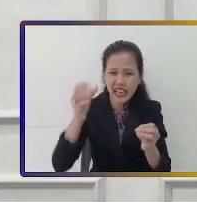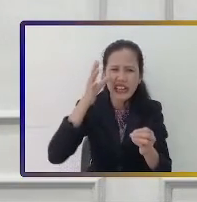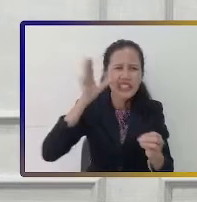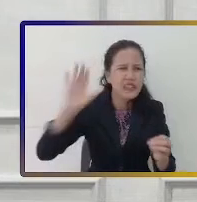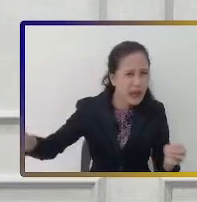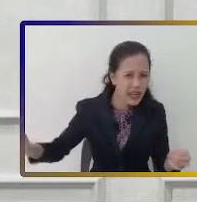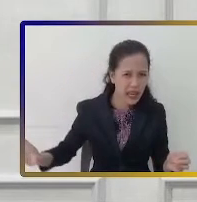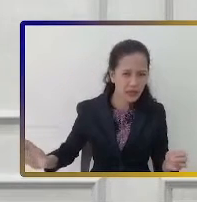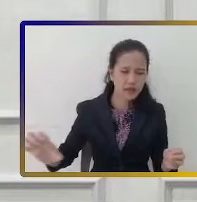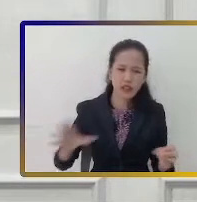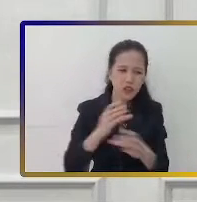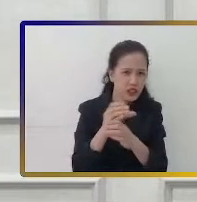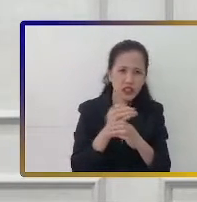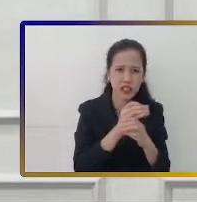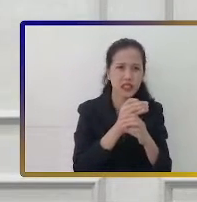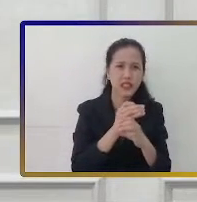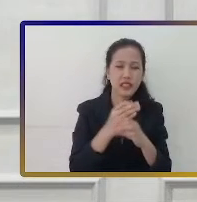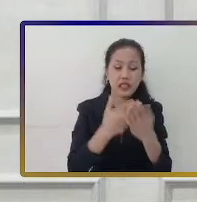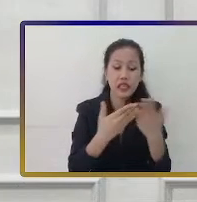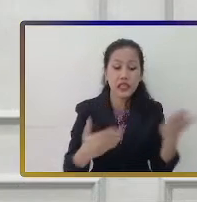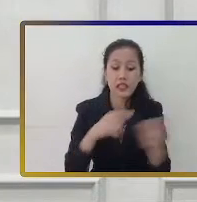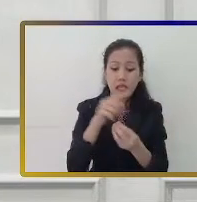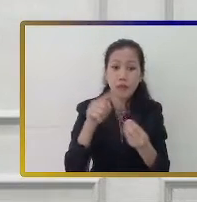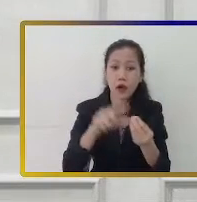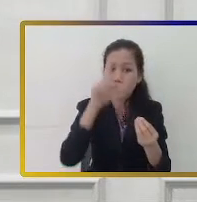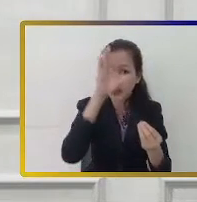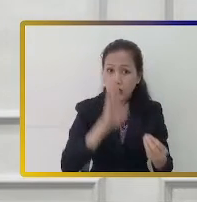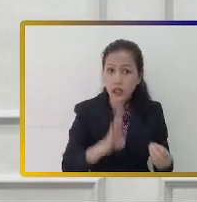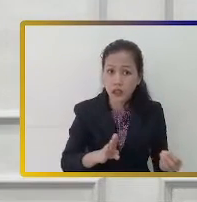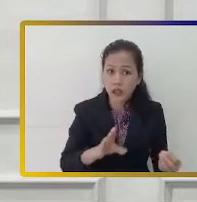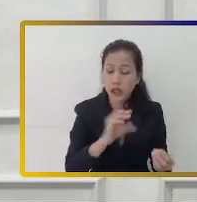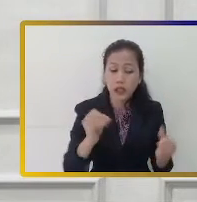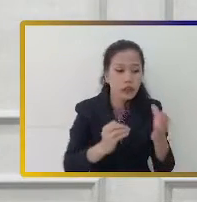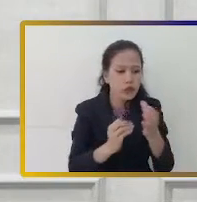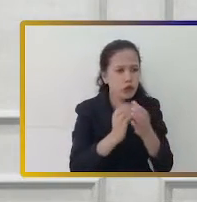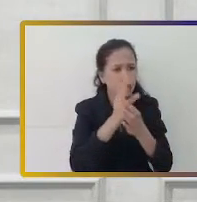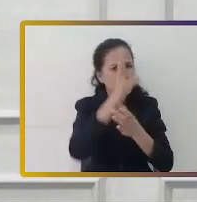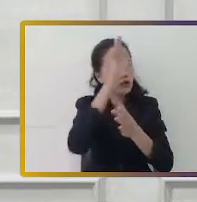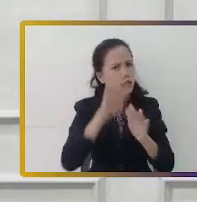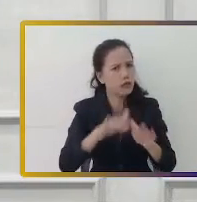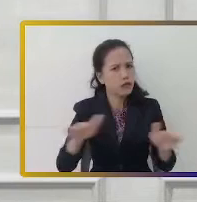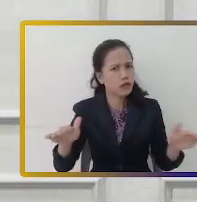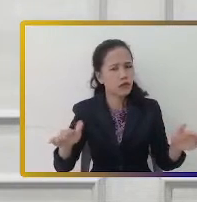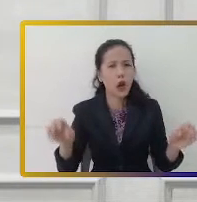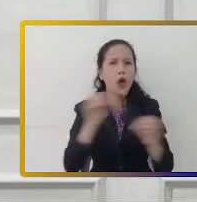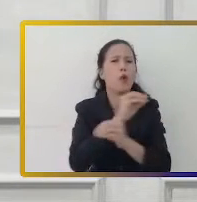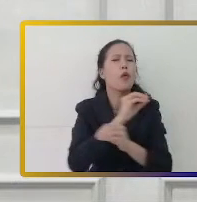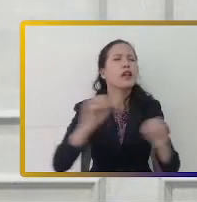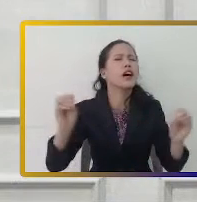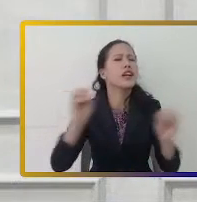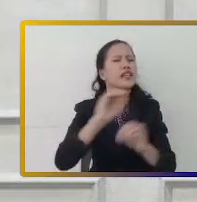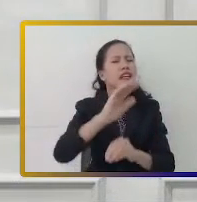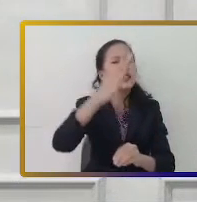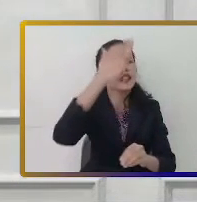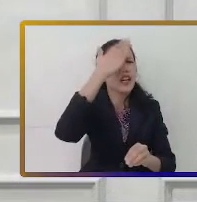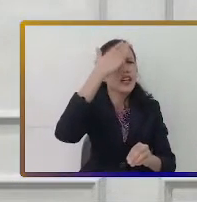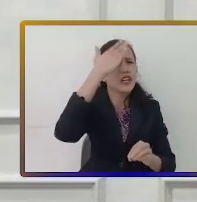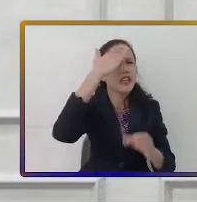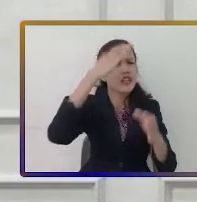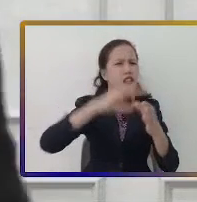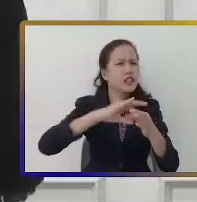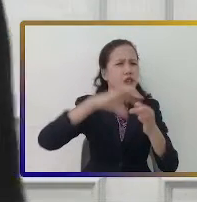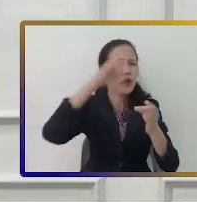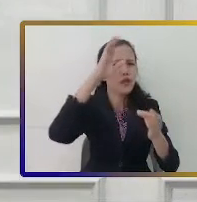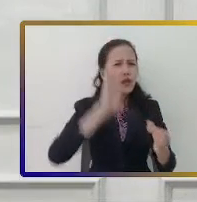is the third generation. And the last generation, the kids grow up with no knowledge of God. Wow. Ang